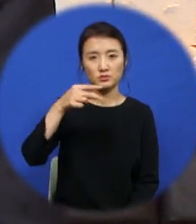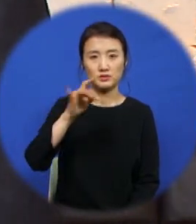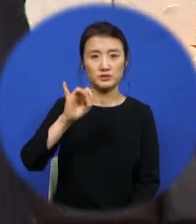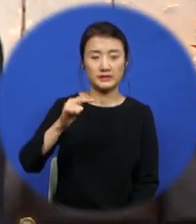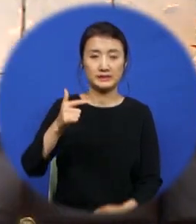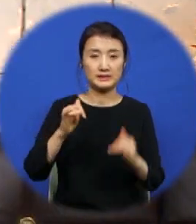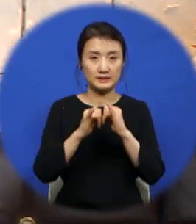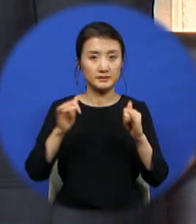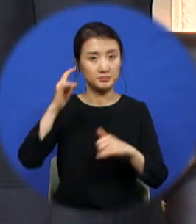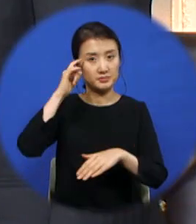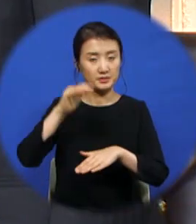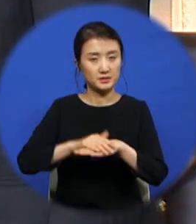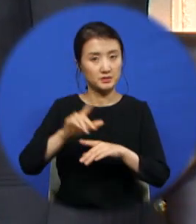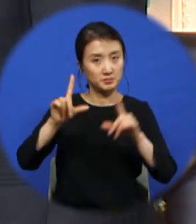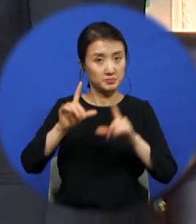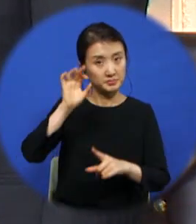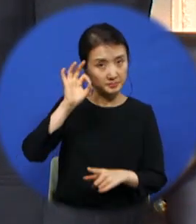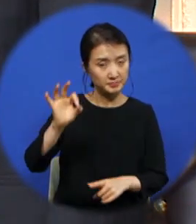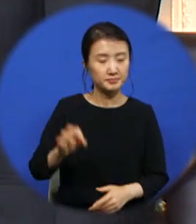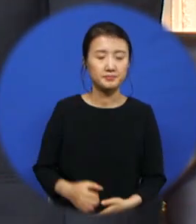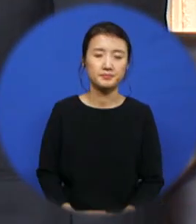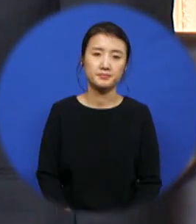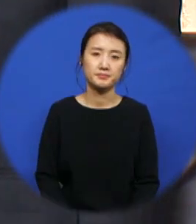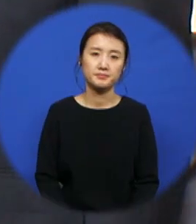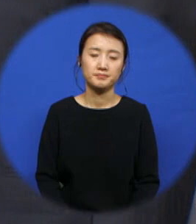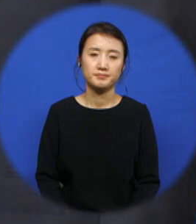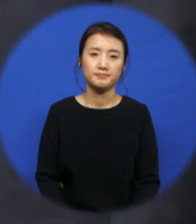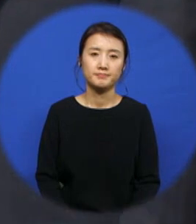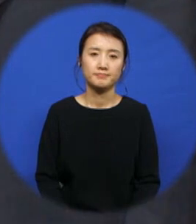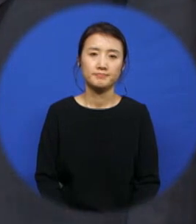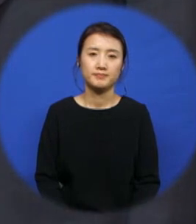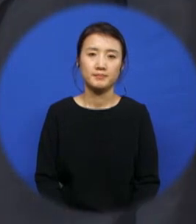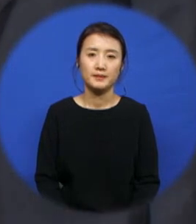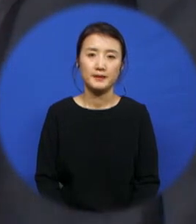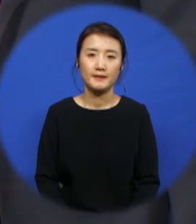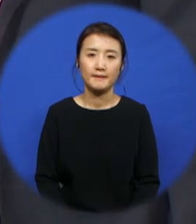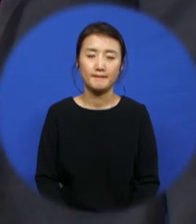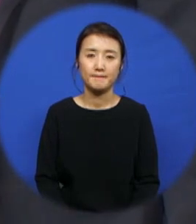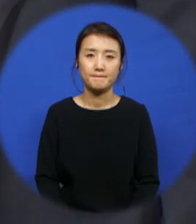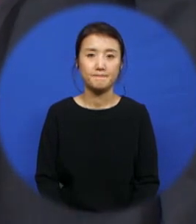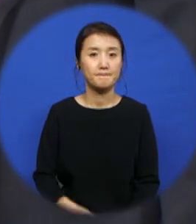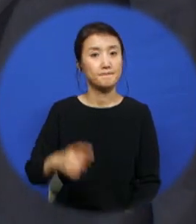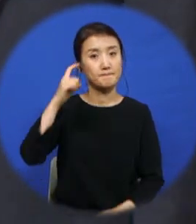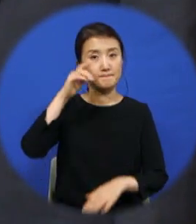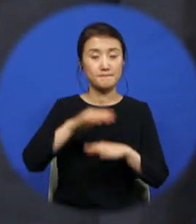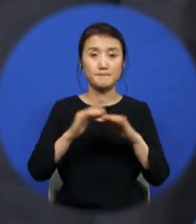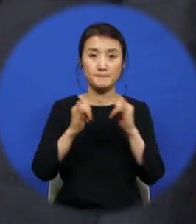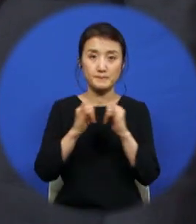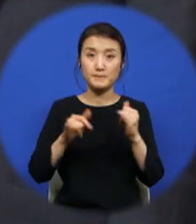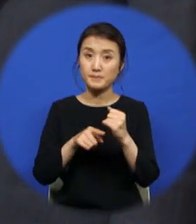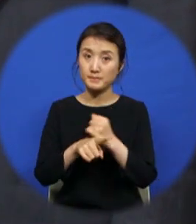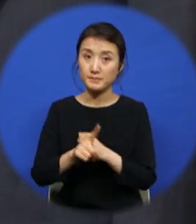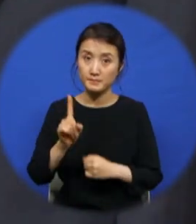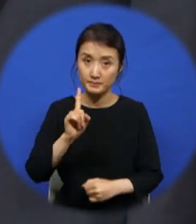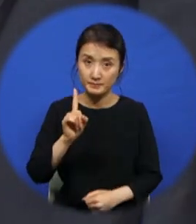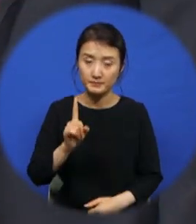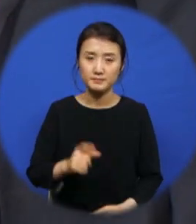이야기하는 제 보시기 바랍니다 c 로운 잔 어떤 자인가